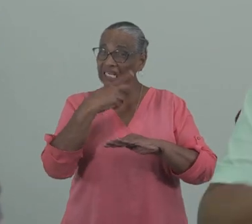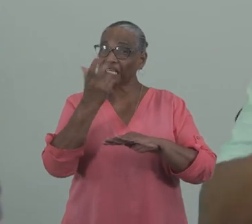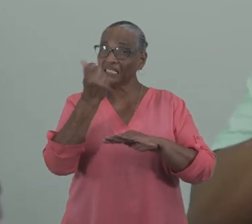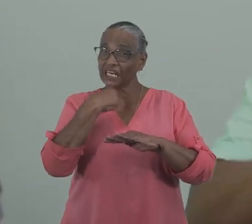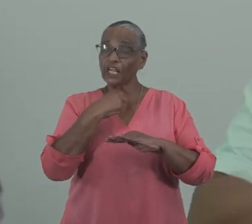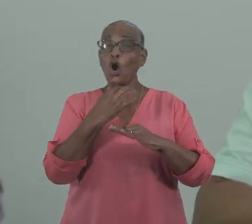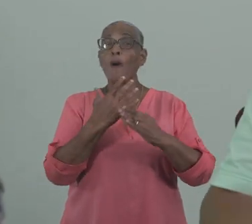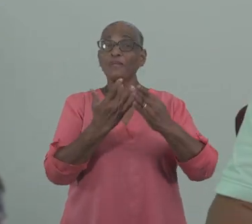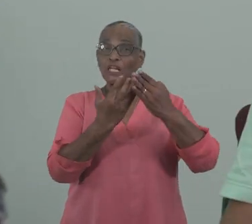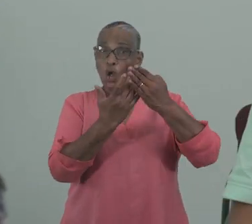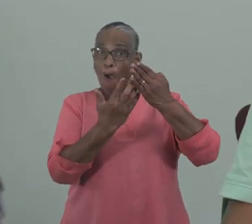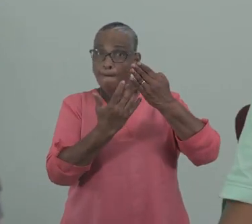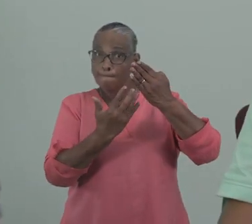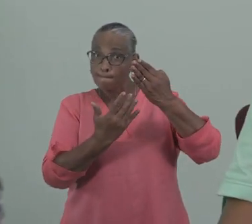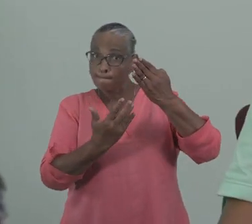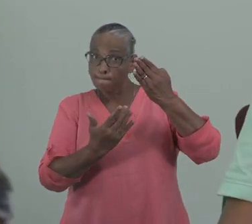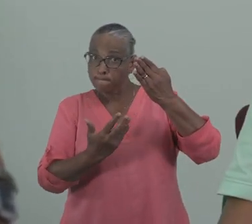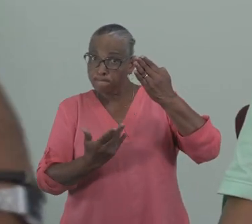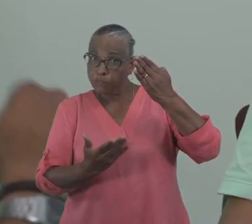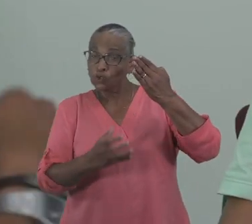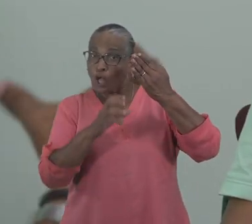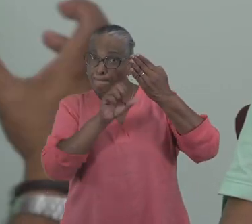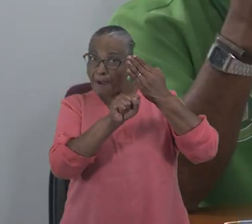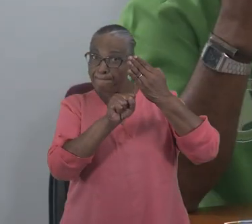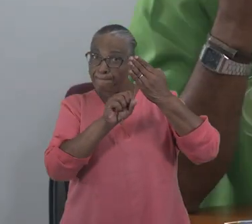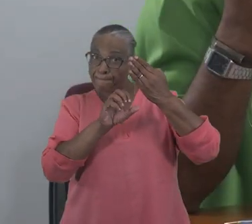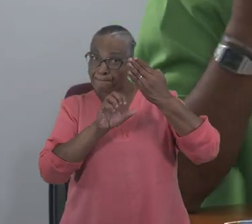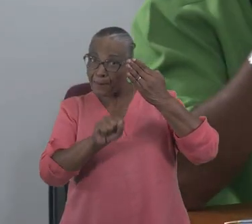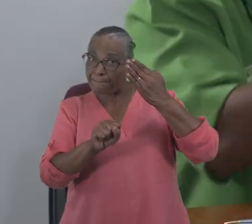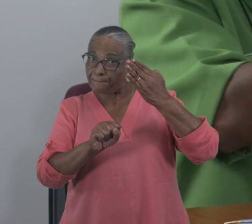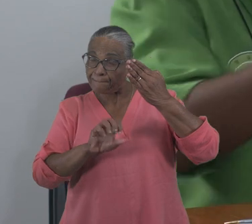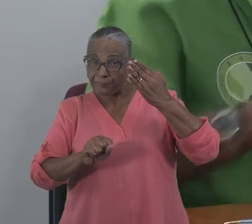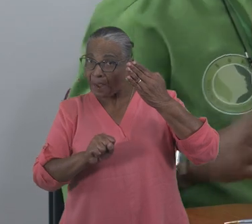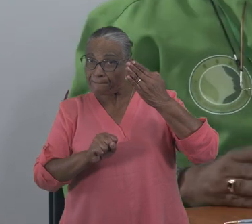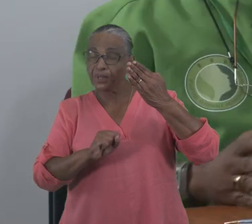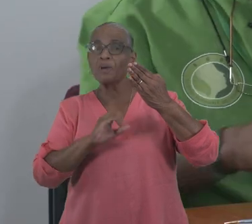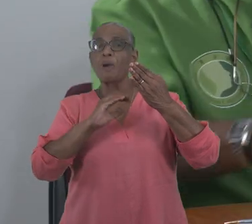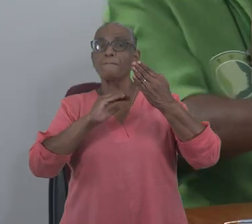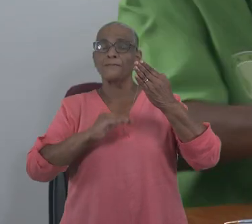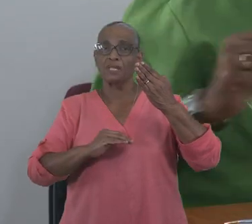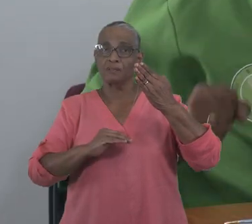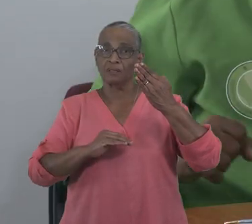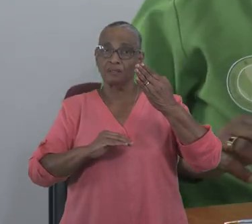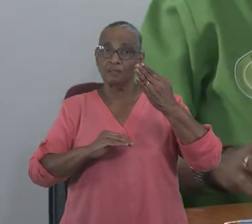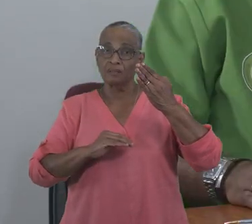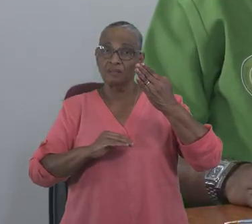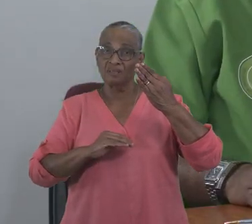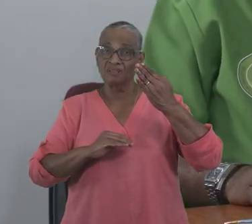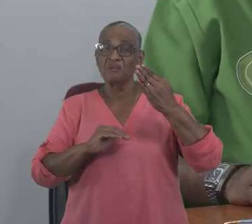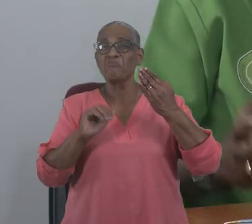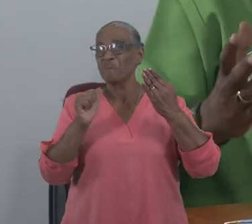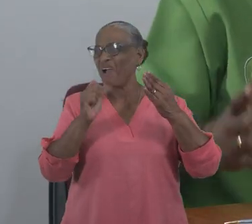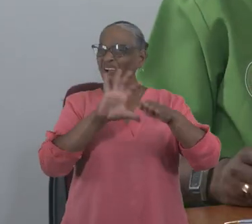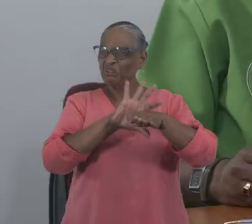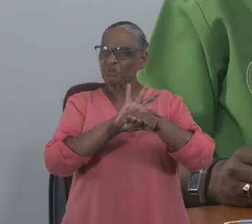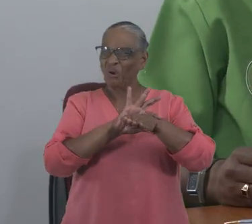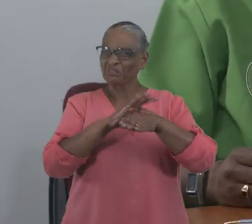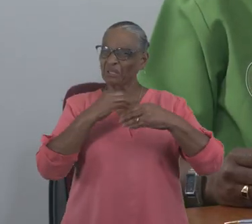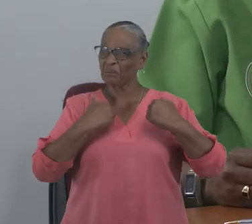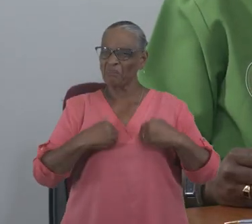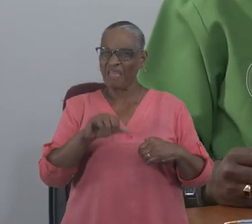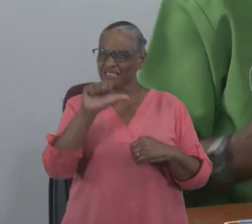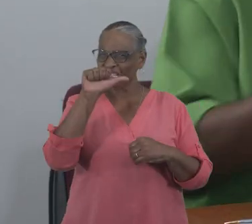te gebruiken, dan drop je die kans. Maar if de mij dringen, want een vraag dat ik kom vaak, de mij dringen aspirine, toch? De man dat je maar